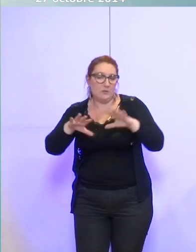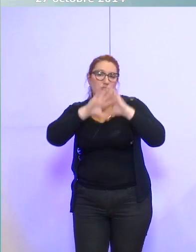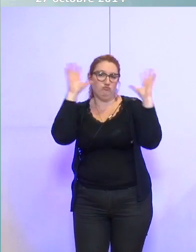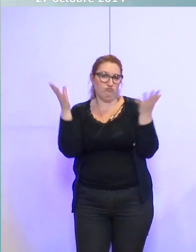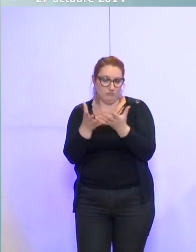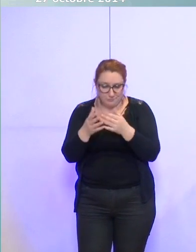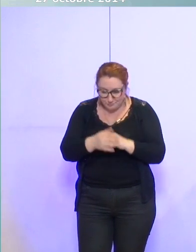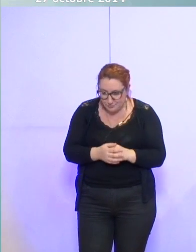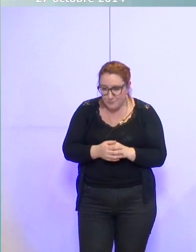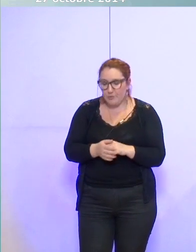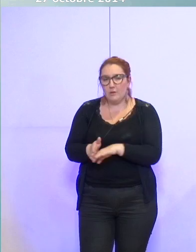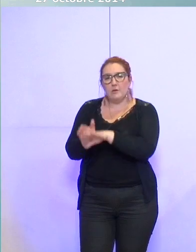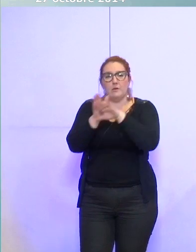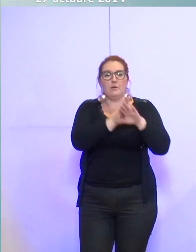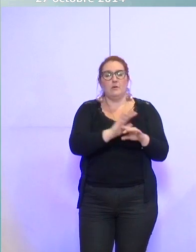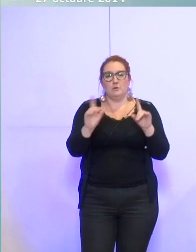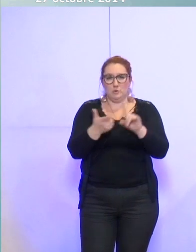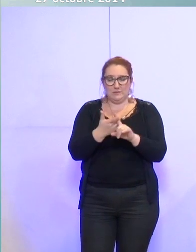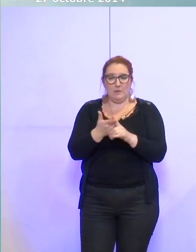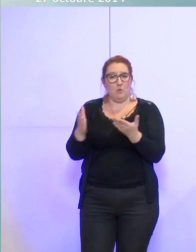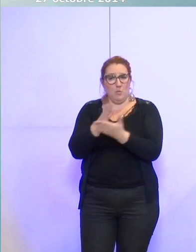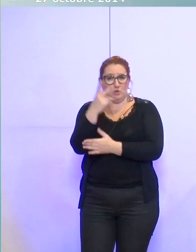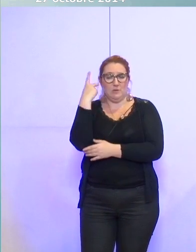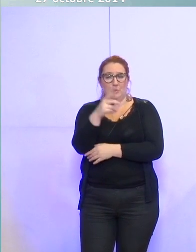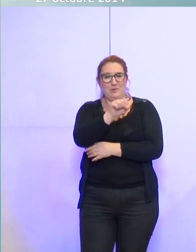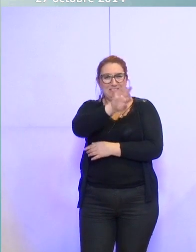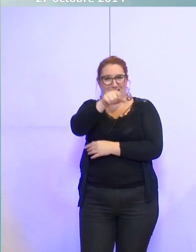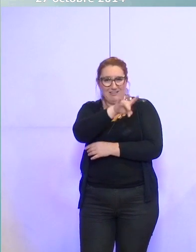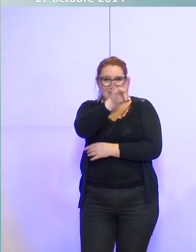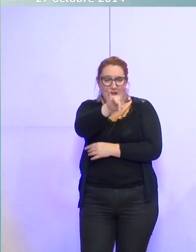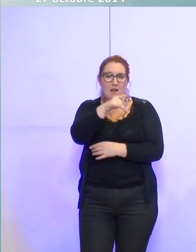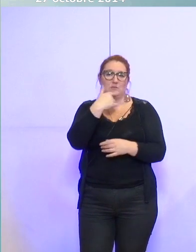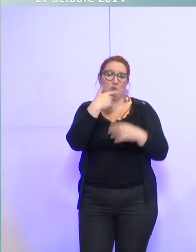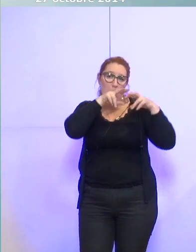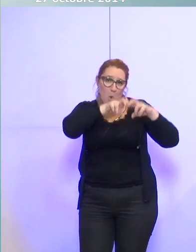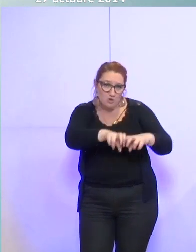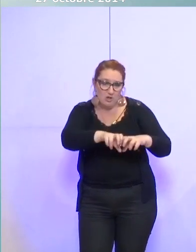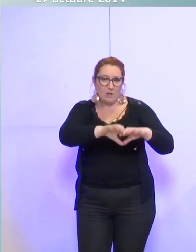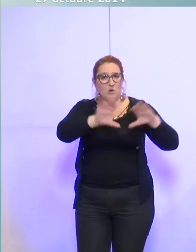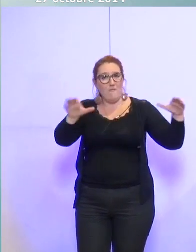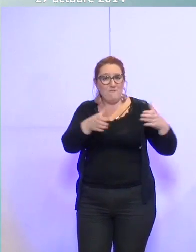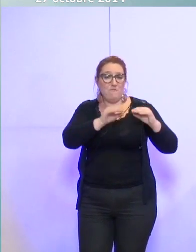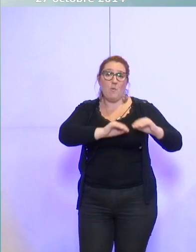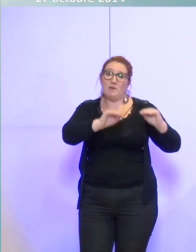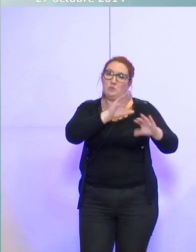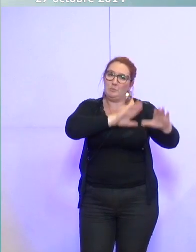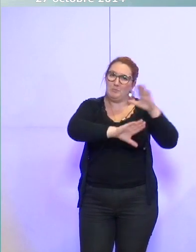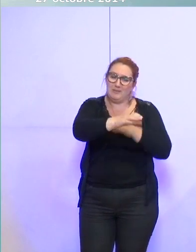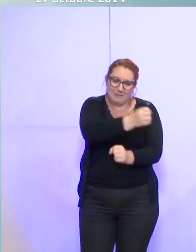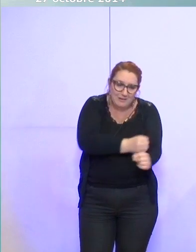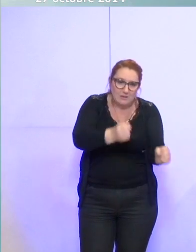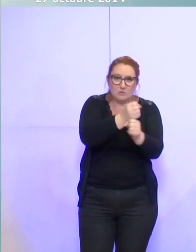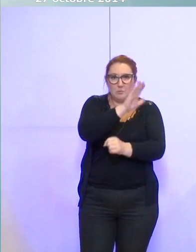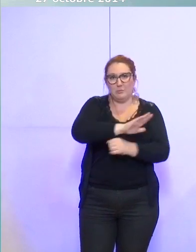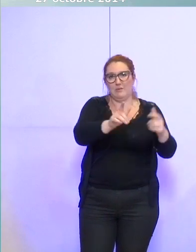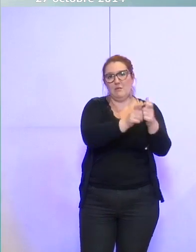En second lieu, le projet Maison de la création, porté par Stendhal, qui regroupe des recherches et des formations qui s'inscrivent dans les champs de la création et dans les champs des